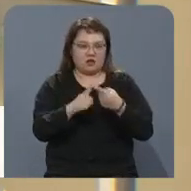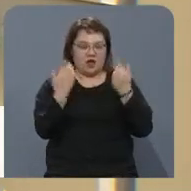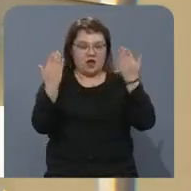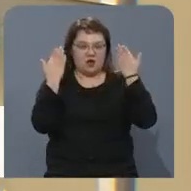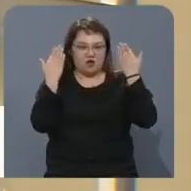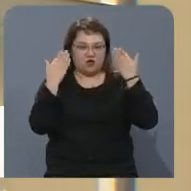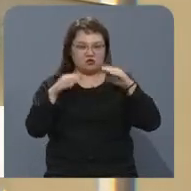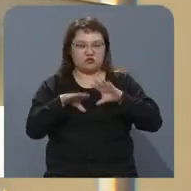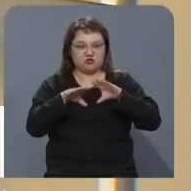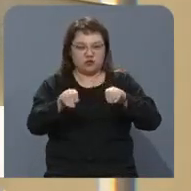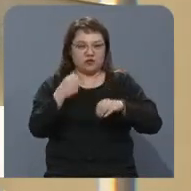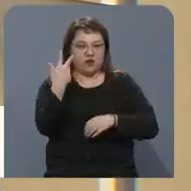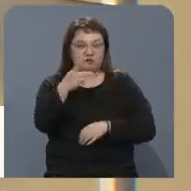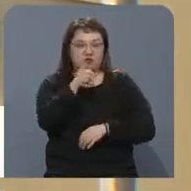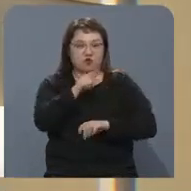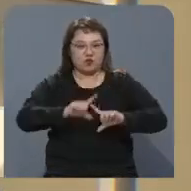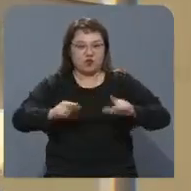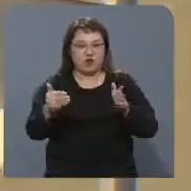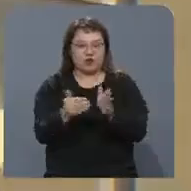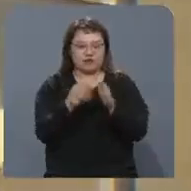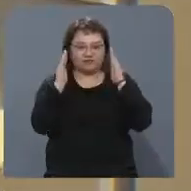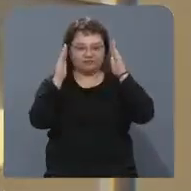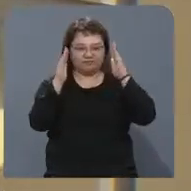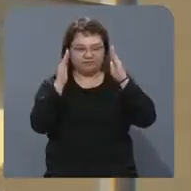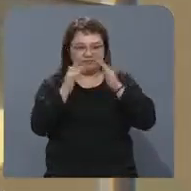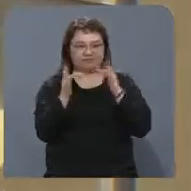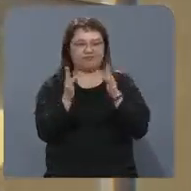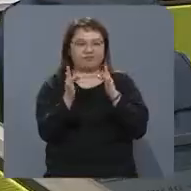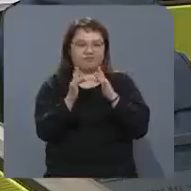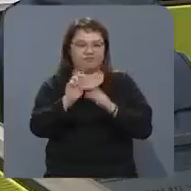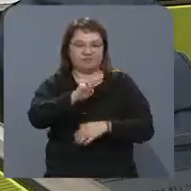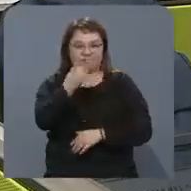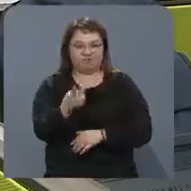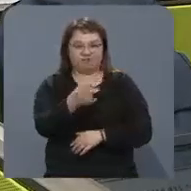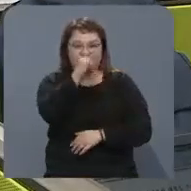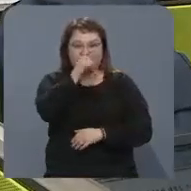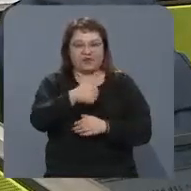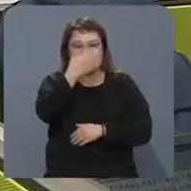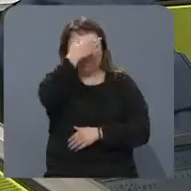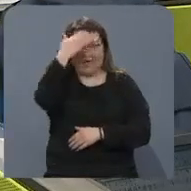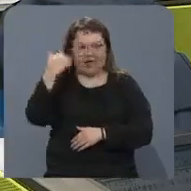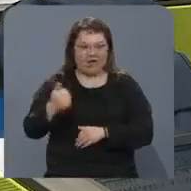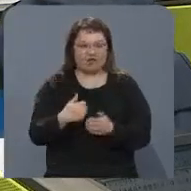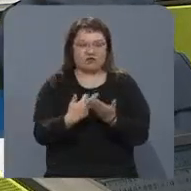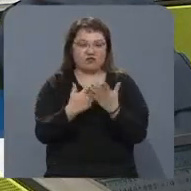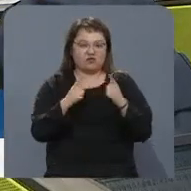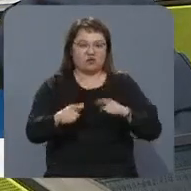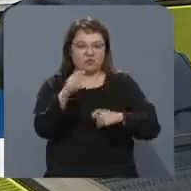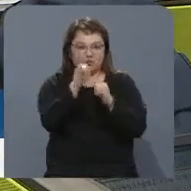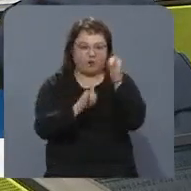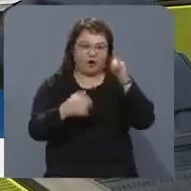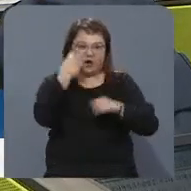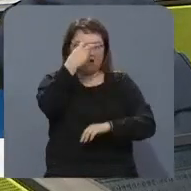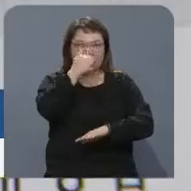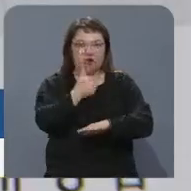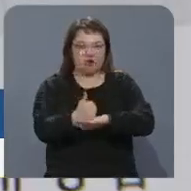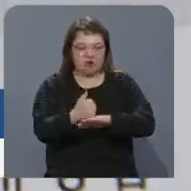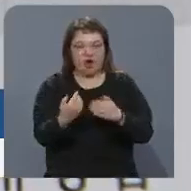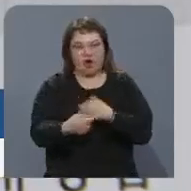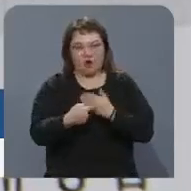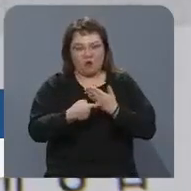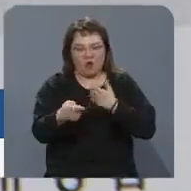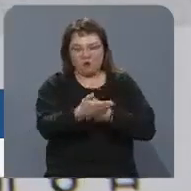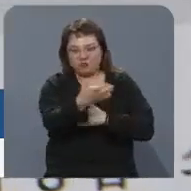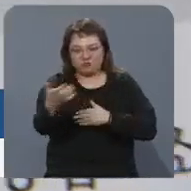중단돼 다음 주 월요일까지 원격 수업으로 전환됐습니다. 다행인 건 제주도 역학조사 결과 확진자의 외부